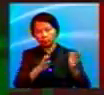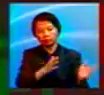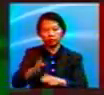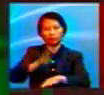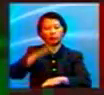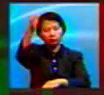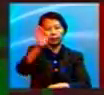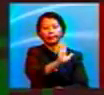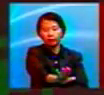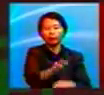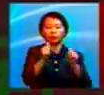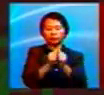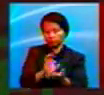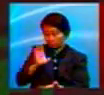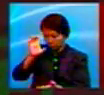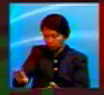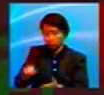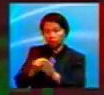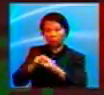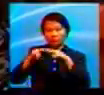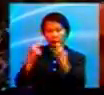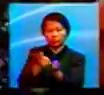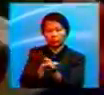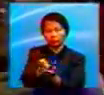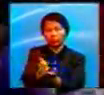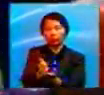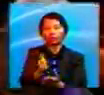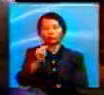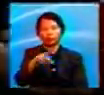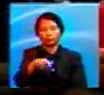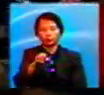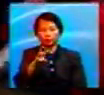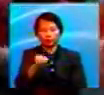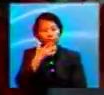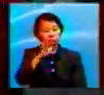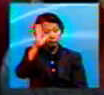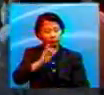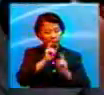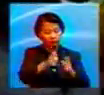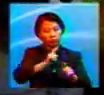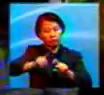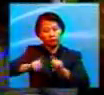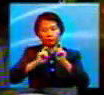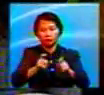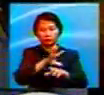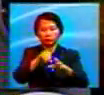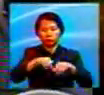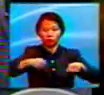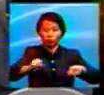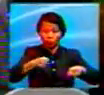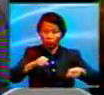masa depan mereka dengan melabur dalam unit saham PNB. Pengunjung bertuah akan menerima pelbagai hadiah termasuk